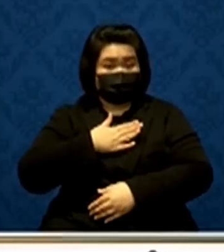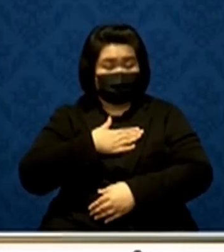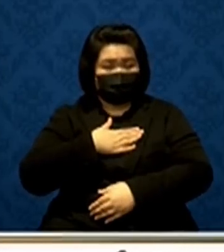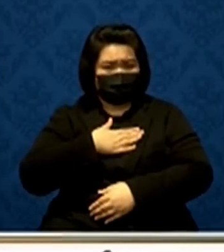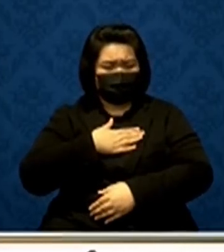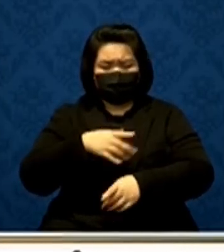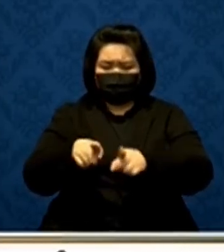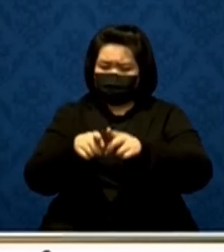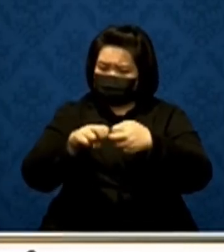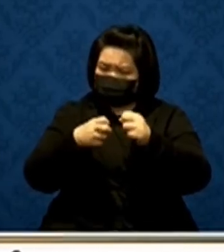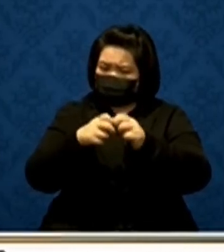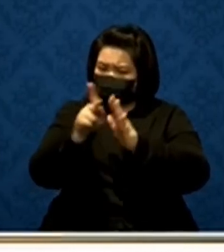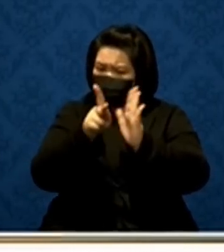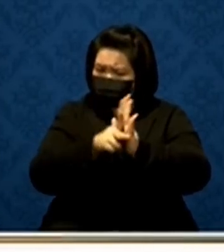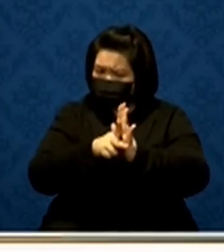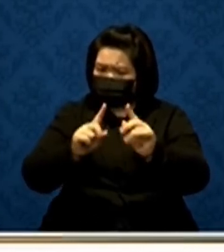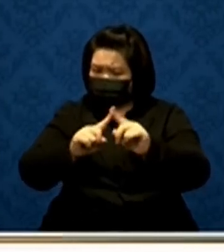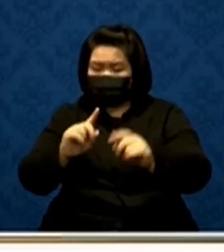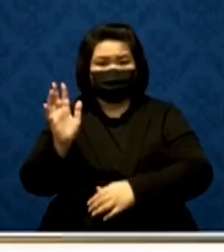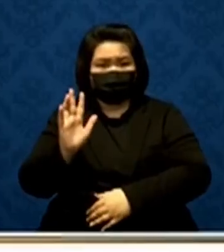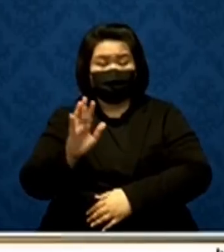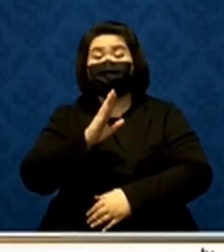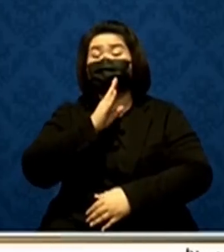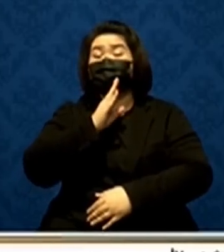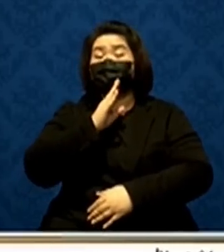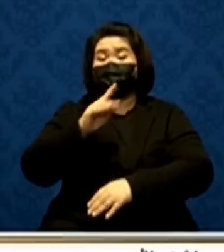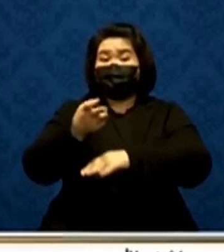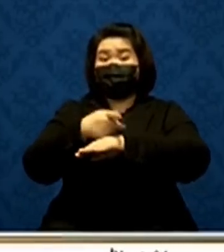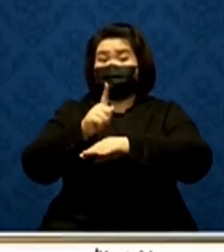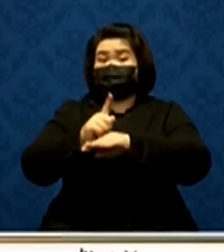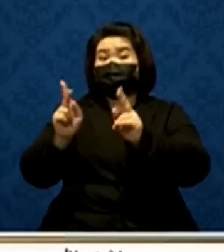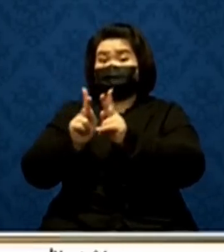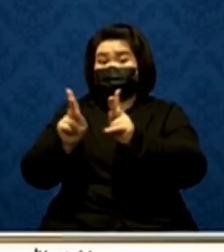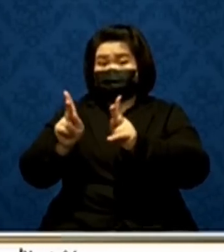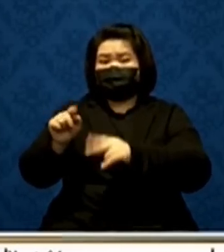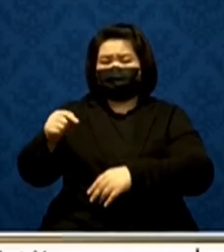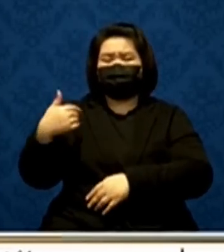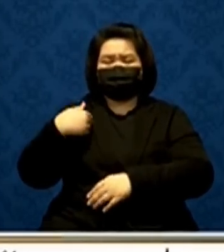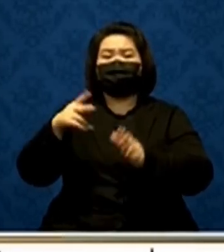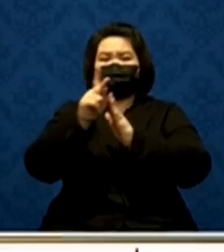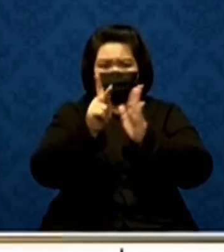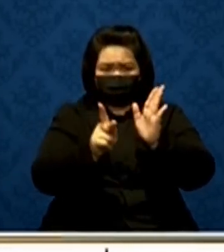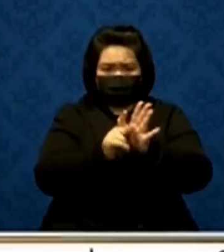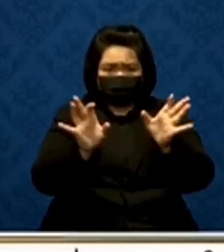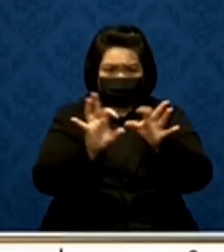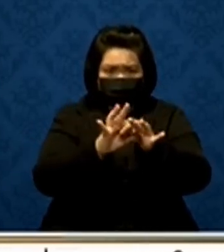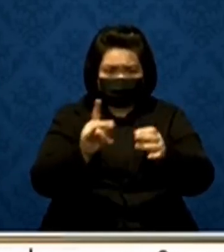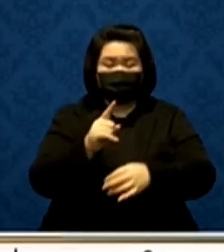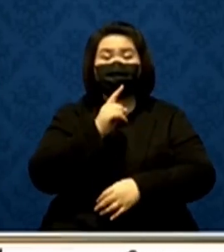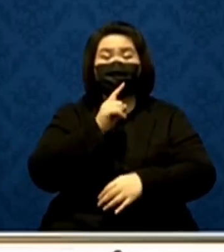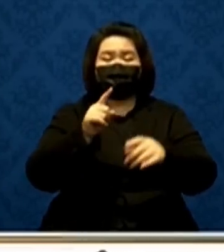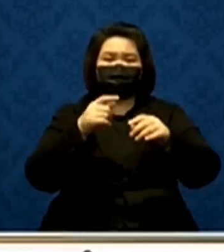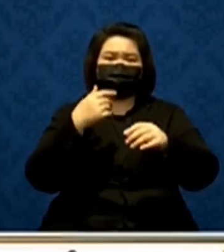ให้เกิดเหตุนี้กรณีประธานบอร์ดมีประเด็นข้อกฎหมายที่ว่าเนื่องจากผลการสอบ